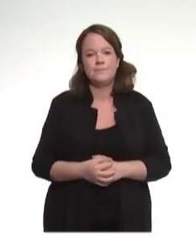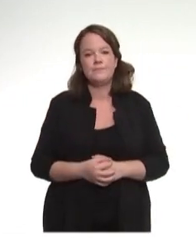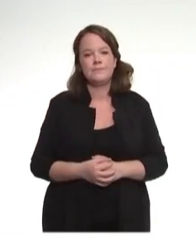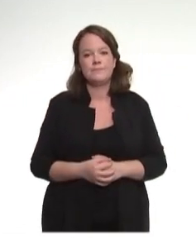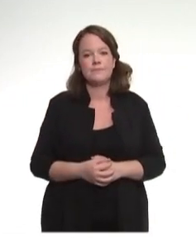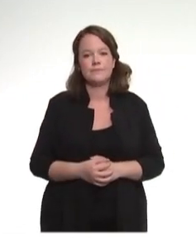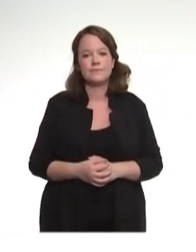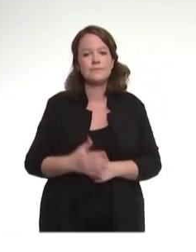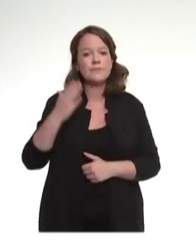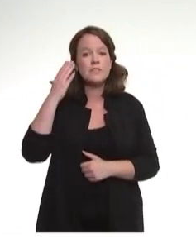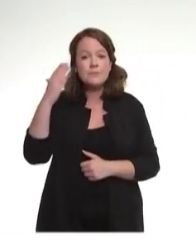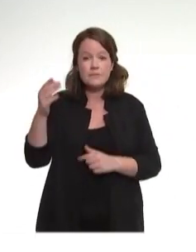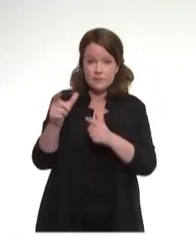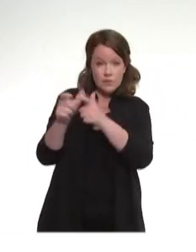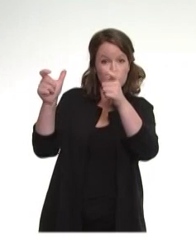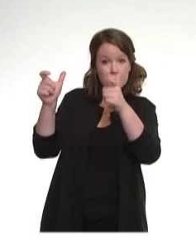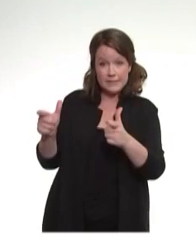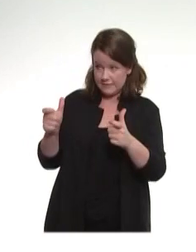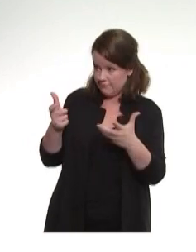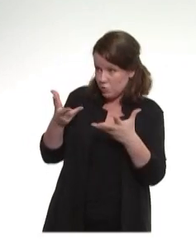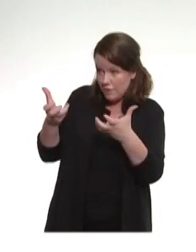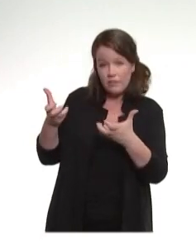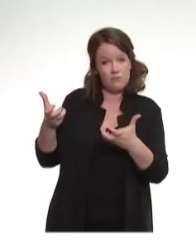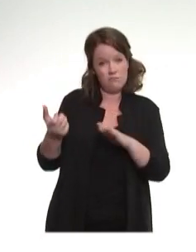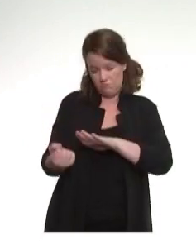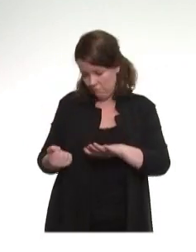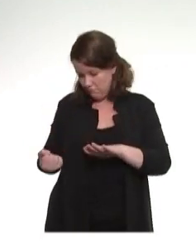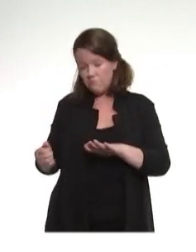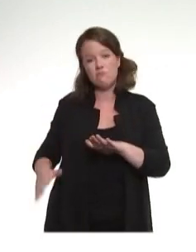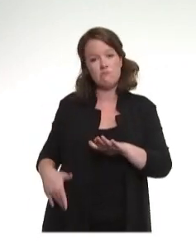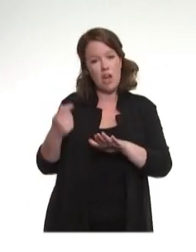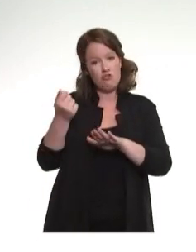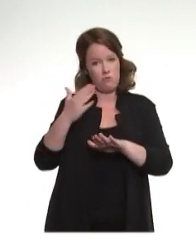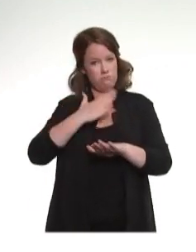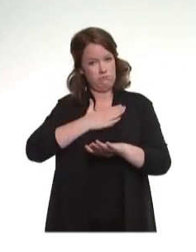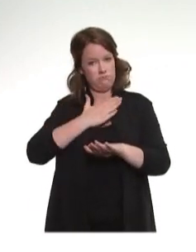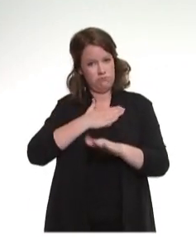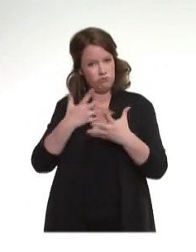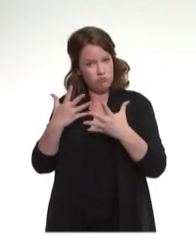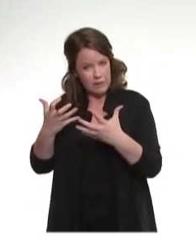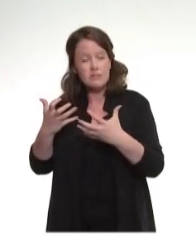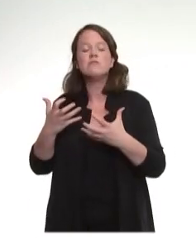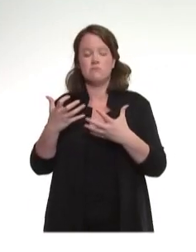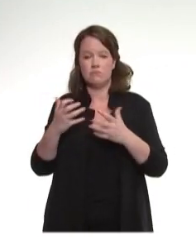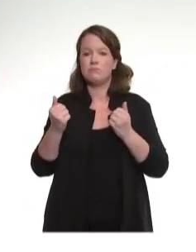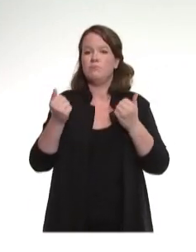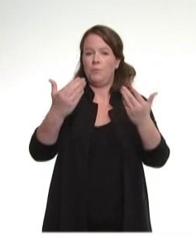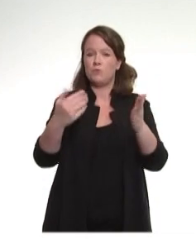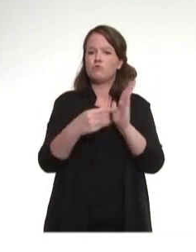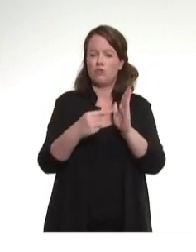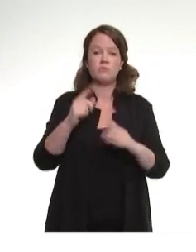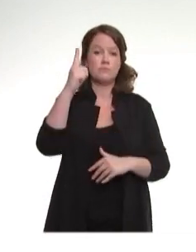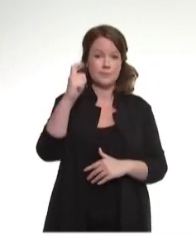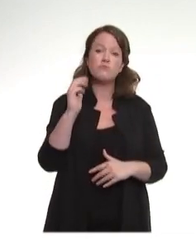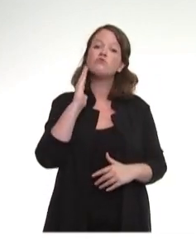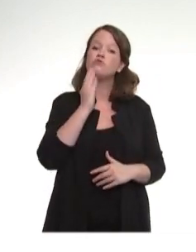de fonds propres je rappelle qu'elles pourront bénéficier à partir de janvier 2021 nous continuons à travailler là dessus deux prêts participatifs